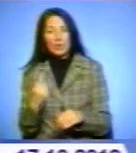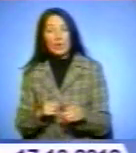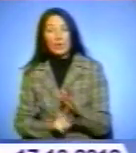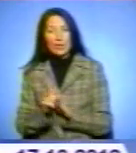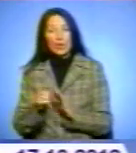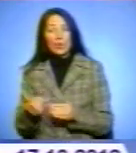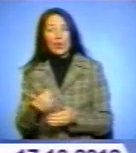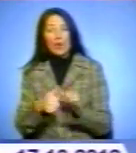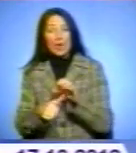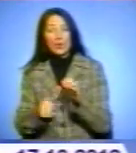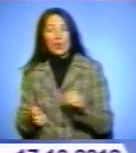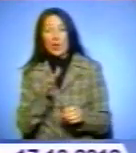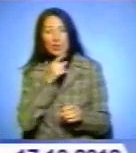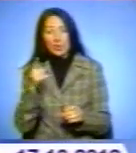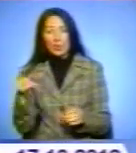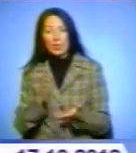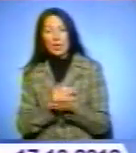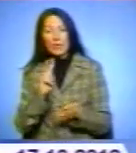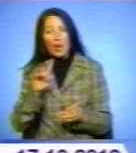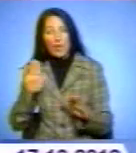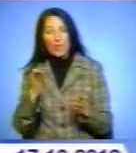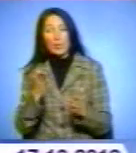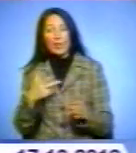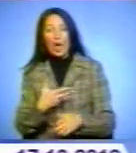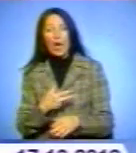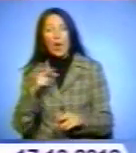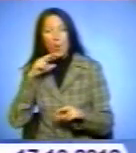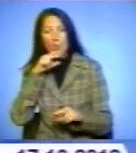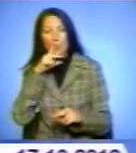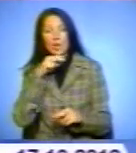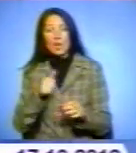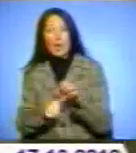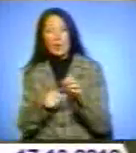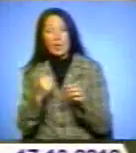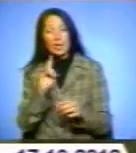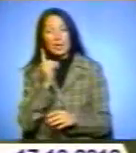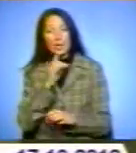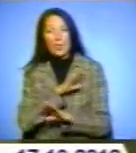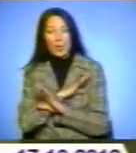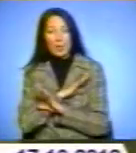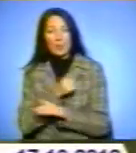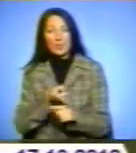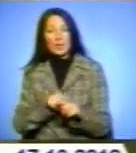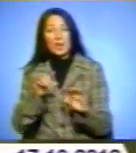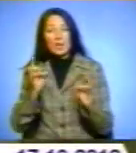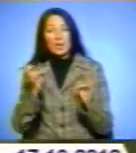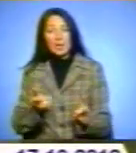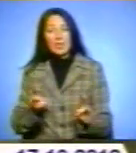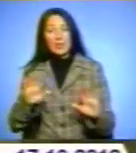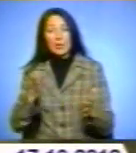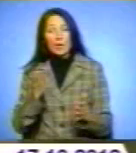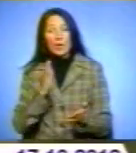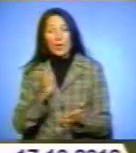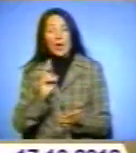2 випадки отруєнь грибами. Одна дитина померла, розповідає Ірина Демчук. Цей трагічний випадок стався у